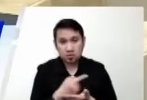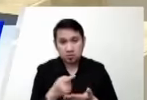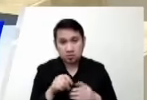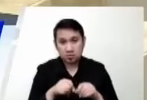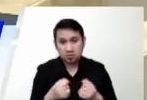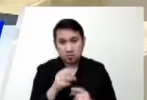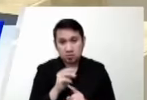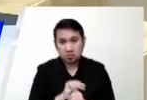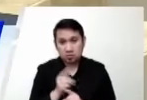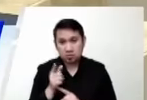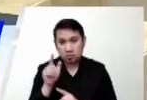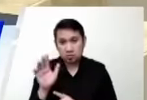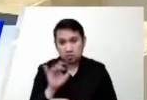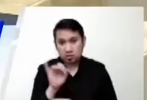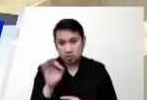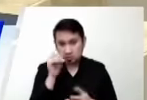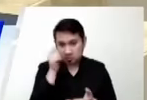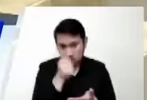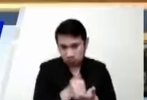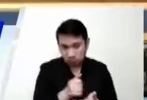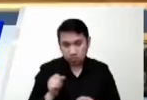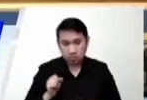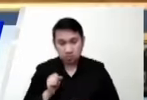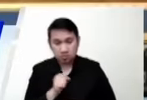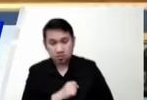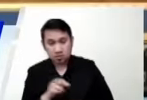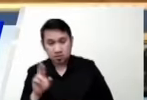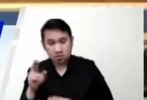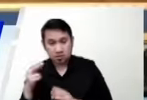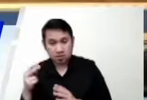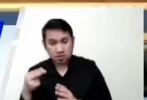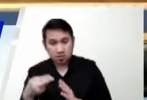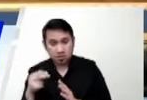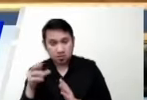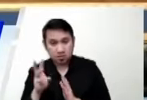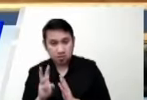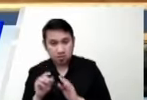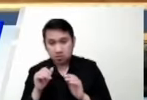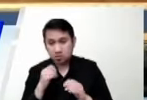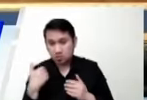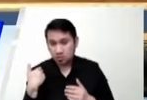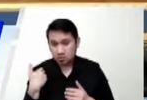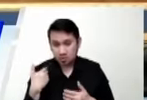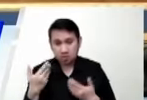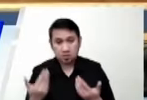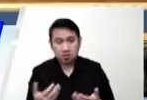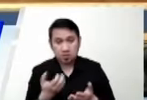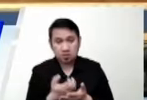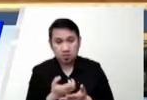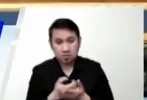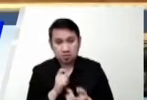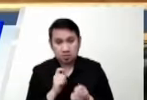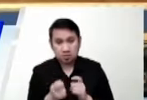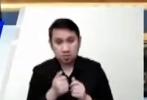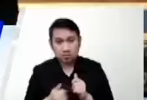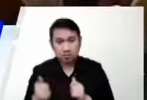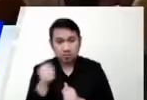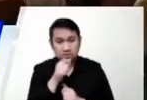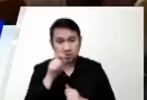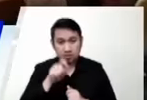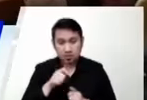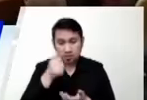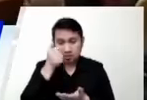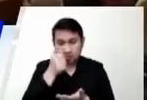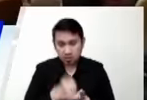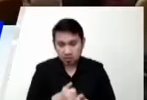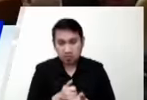Kung aaprobahan ng Senado ang RBH 6 nila, hindi pa rin maipatutupad ang economic tsa-tsa dahil kailangang aprobahan ito